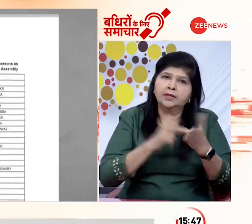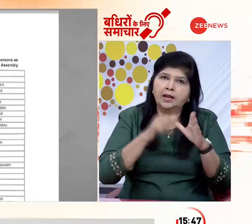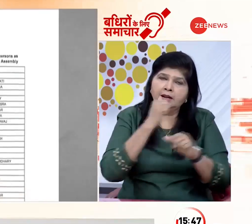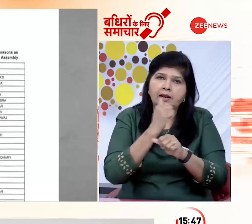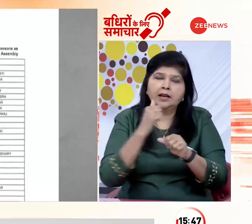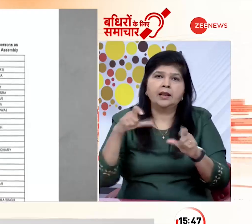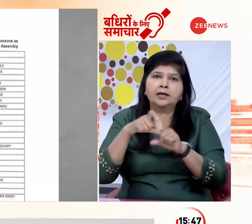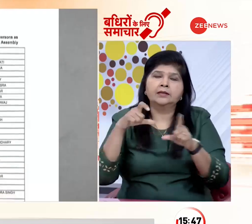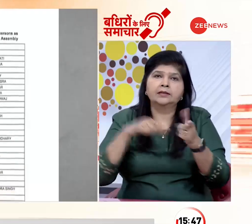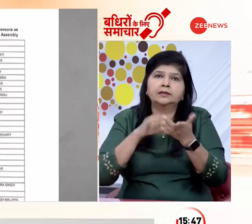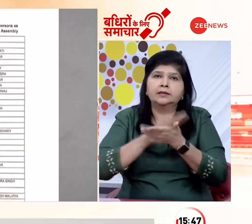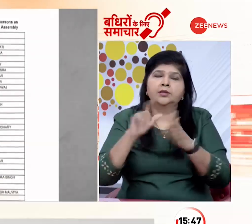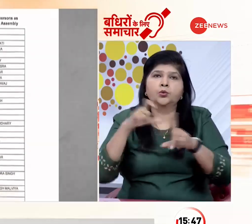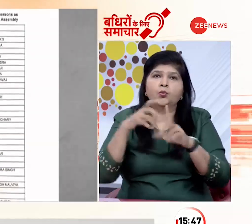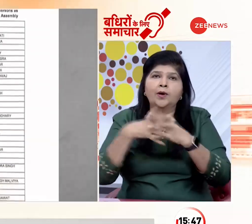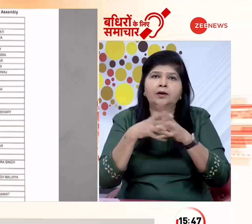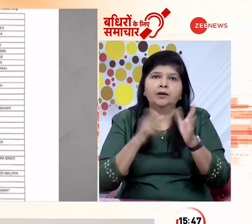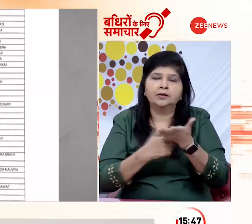से टिकट मिला है।